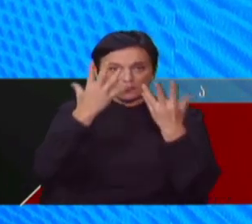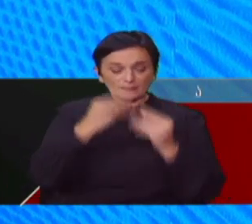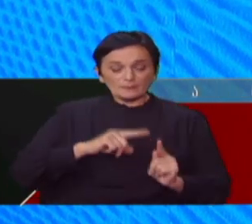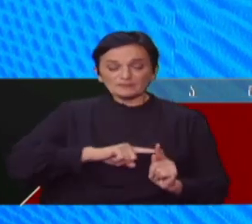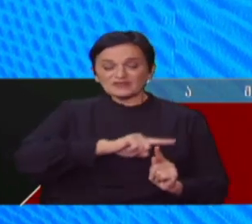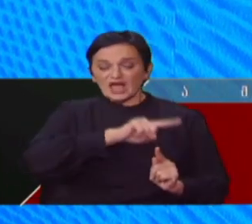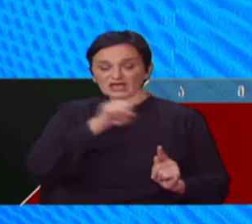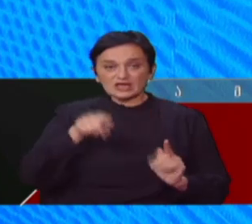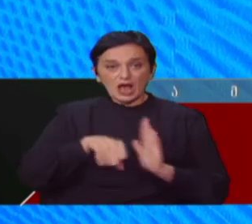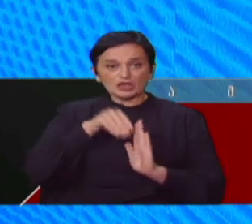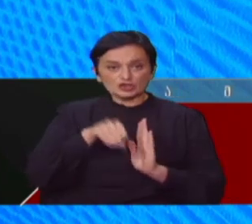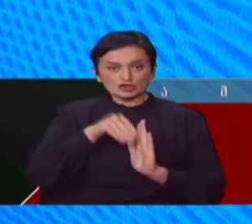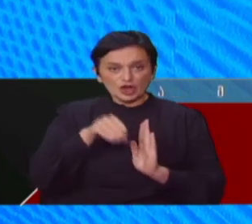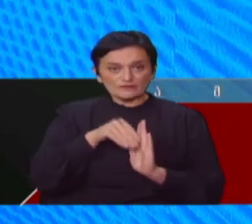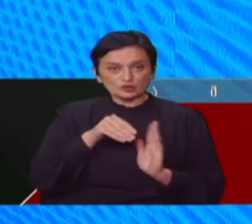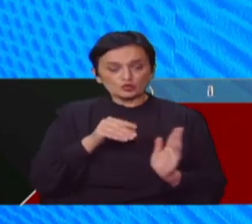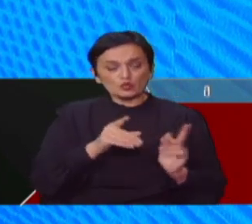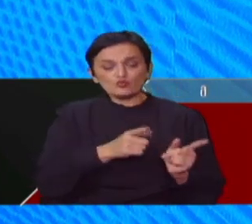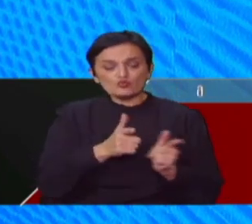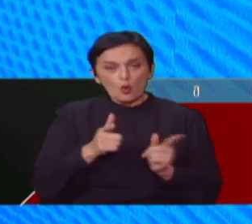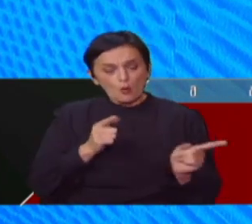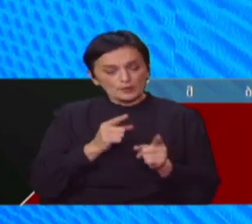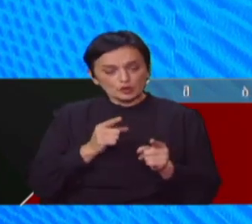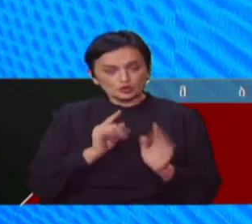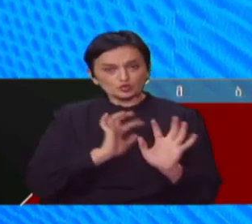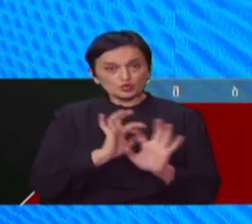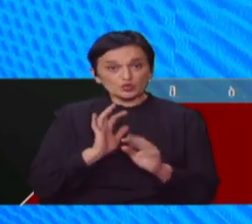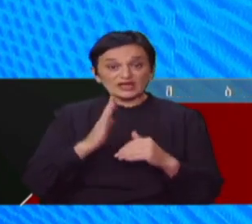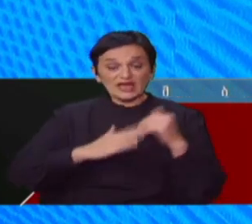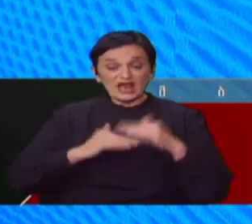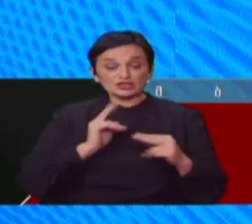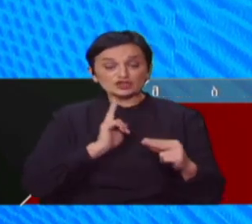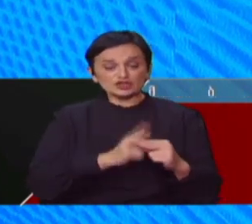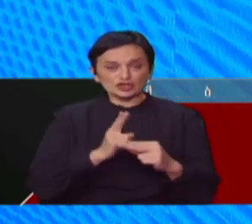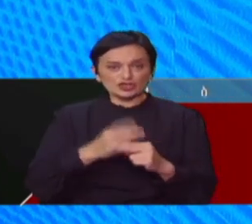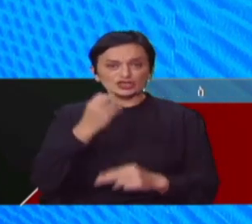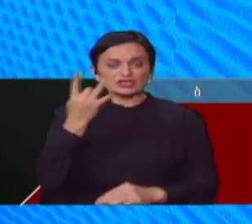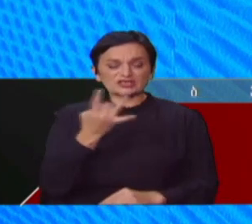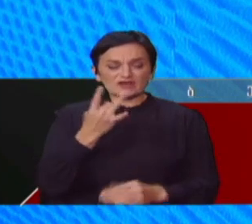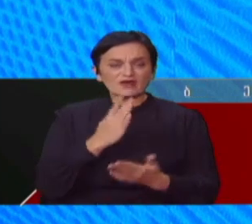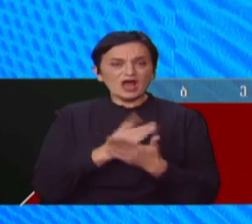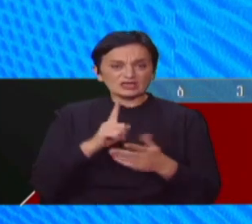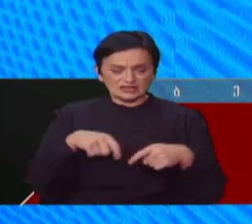განმავლობაში ამორჩეულთა მობილიზაციაზე ზრუნვას. ხელის შეშლა ამ ყველაფრისთვის არის კიდევ ერთხელ ვიტყვი